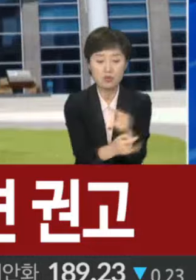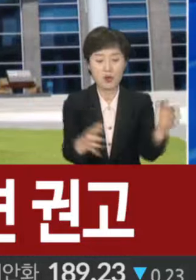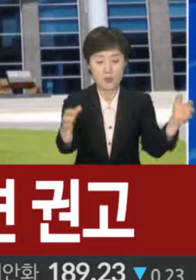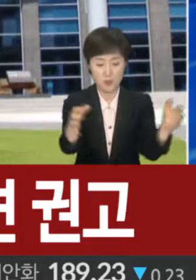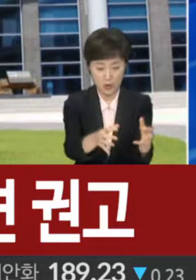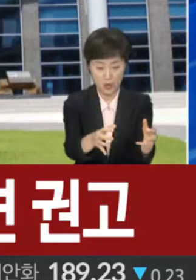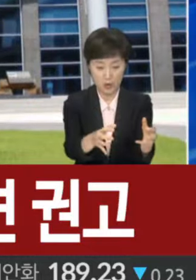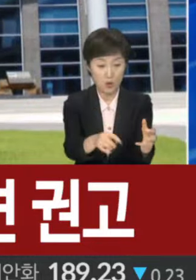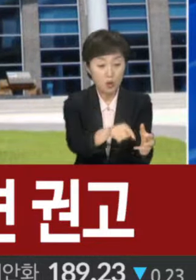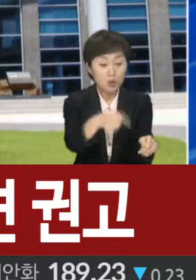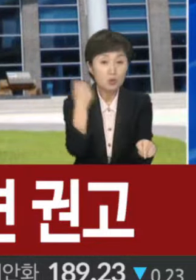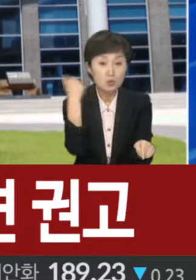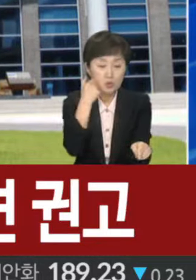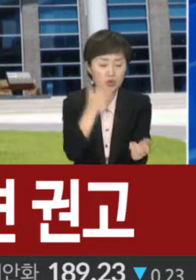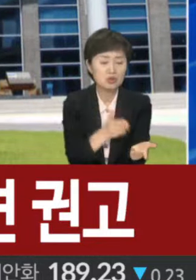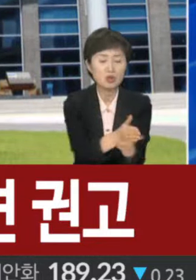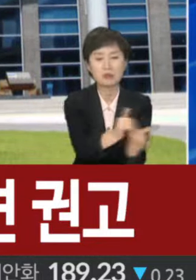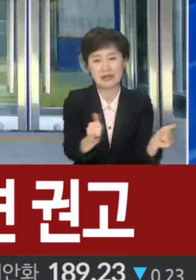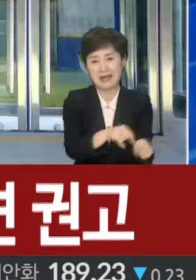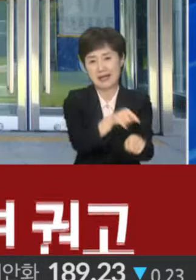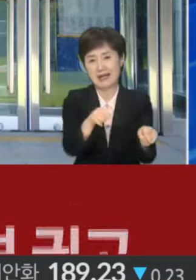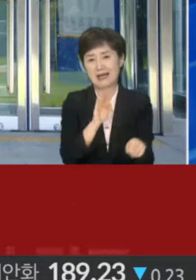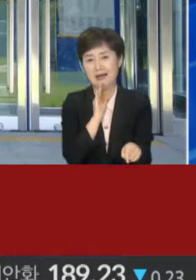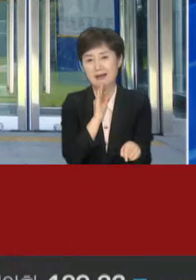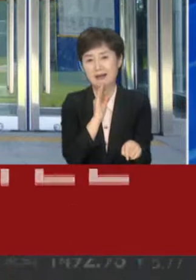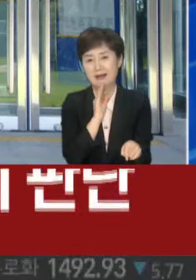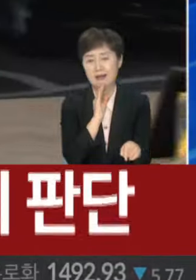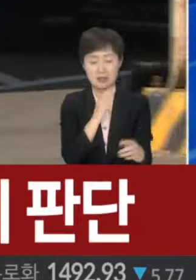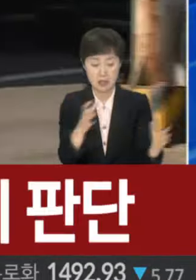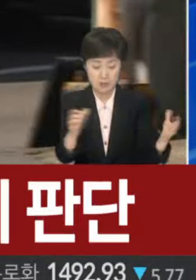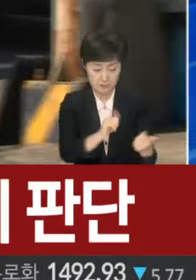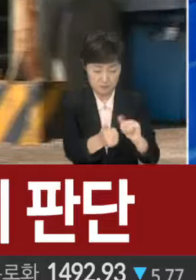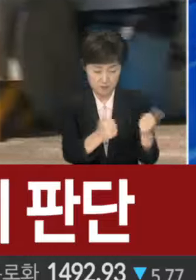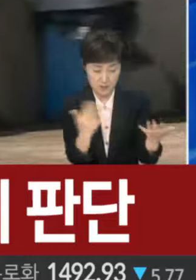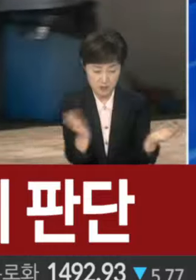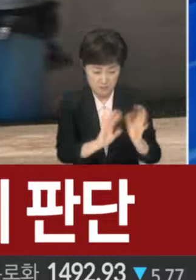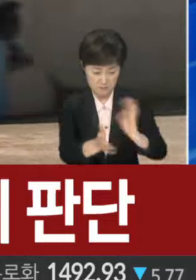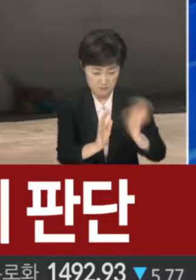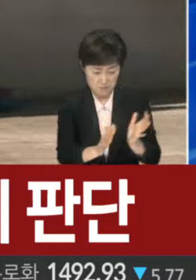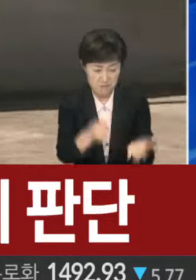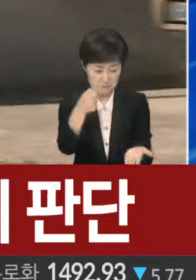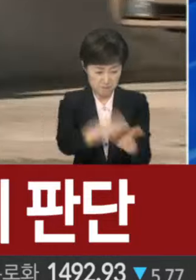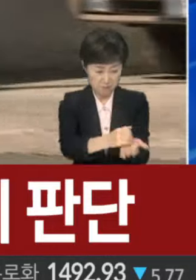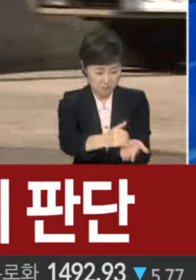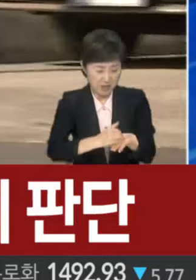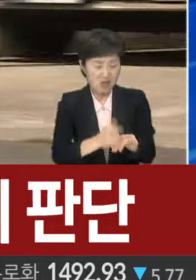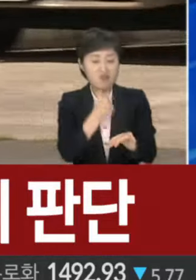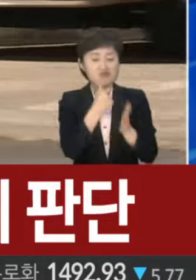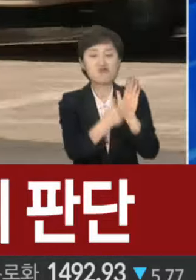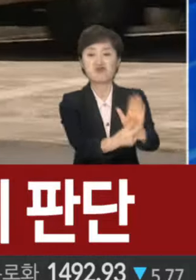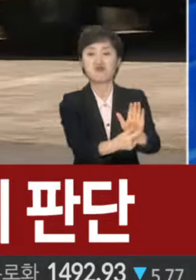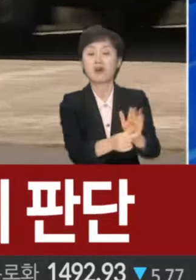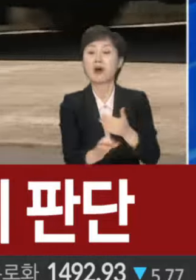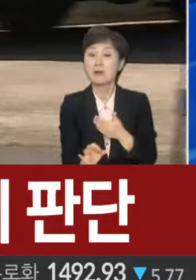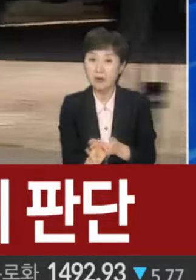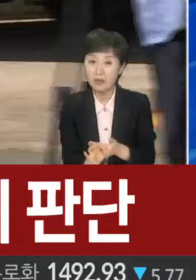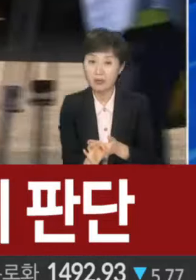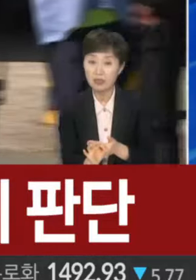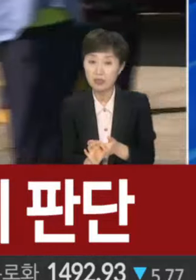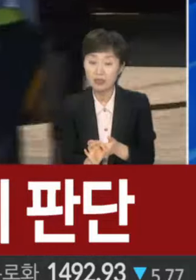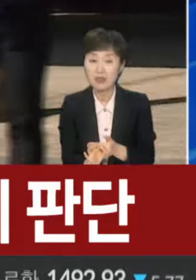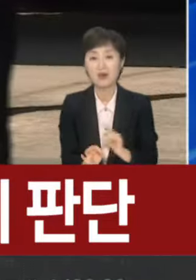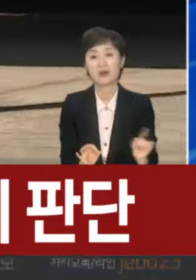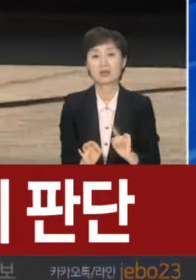법에 따라서 만들어진 심의위원회이기 때문에 이 의견을 만약에 배척을 한다라고 하면 수사기관 측에서 합당한